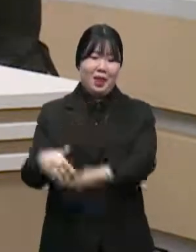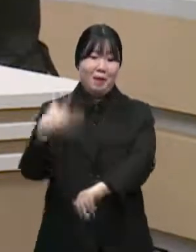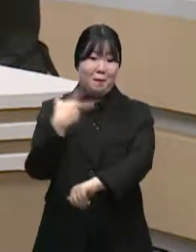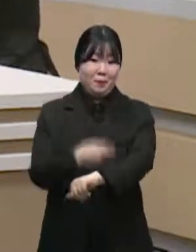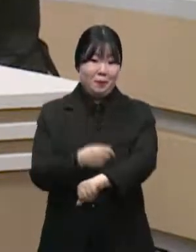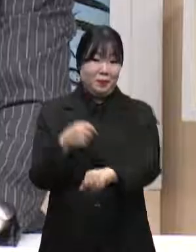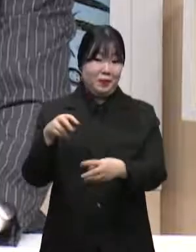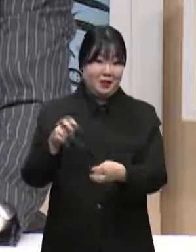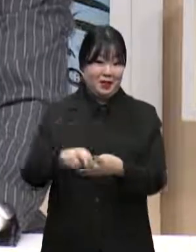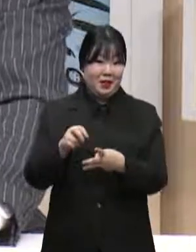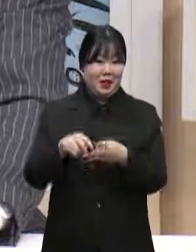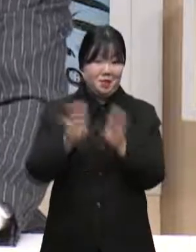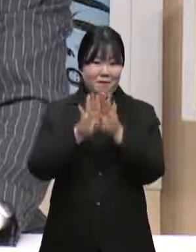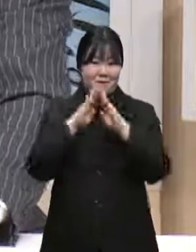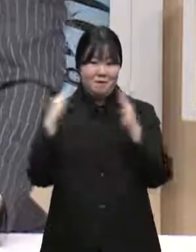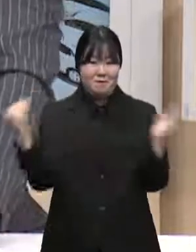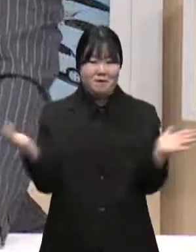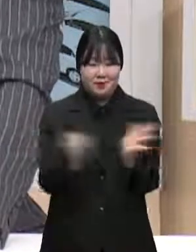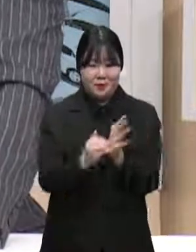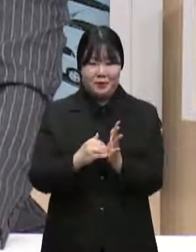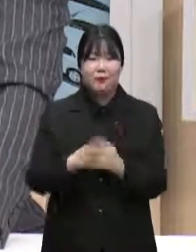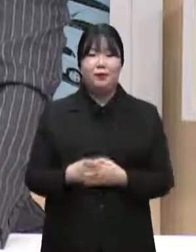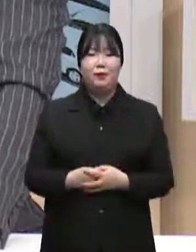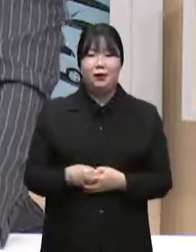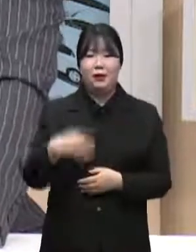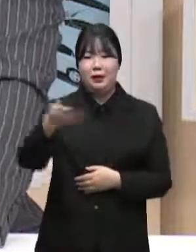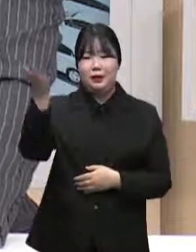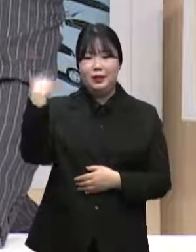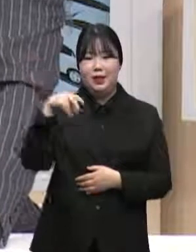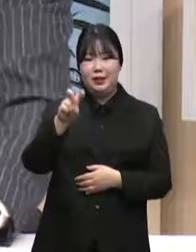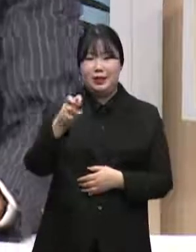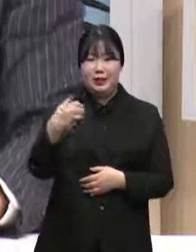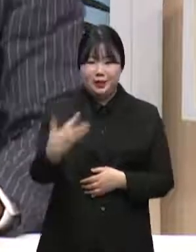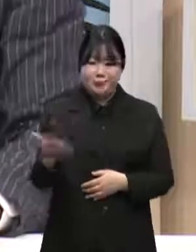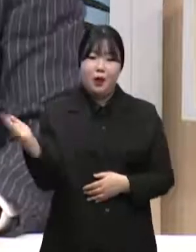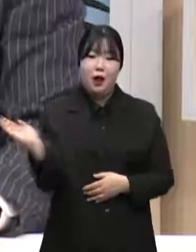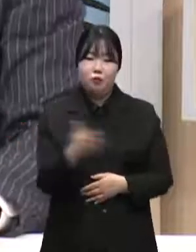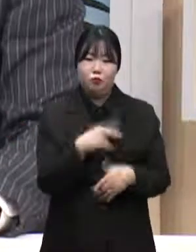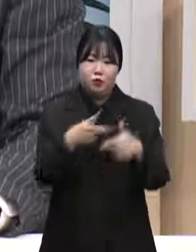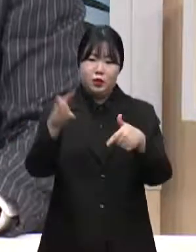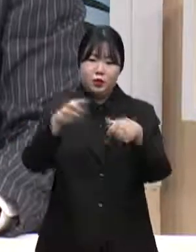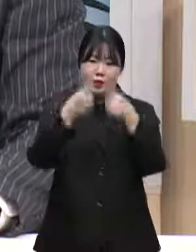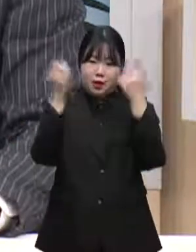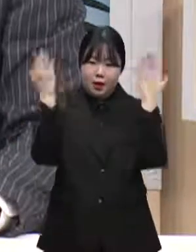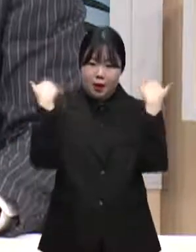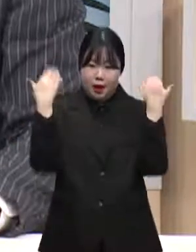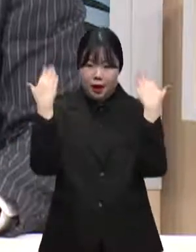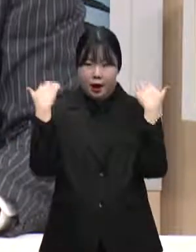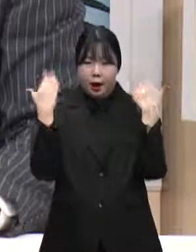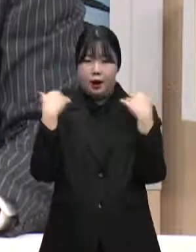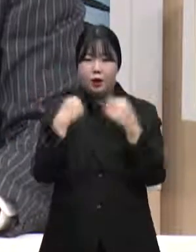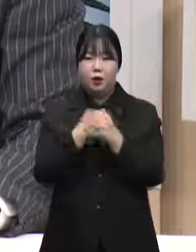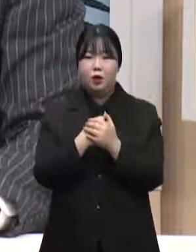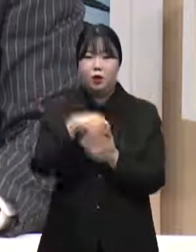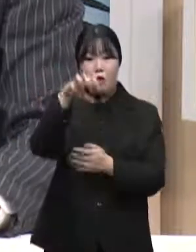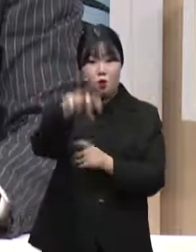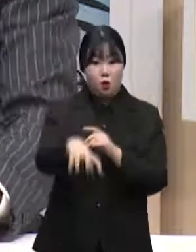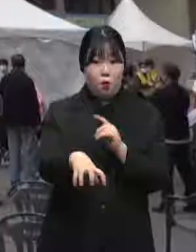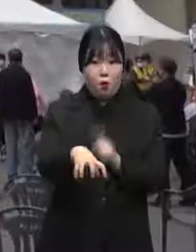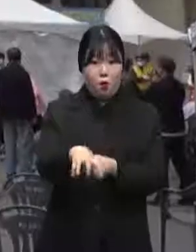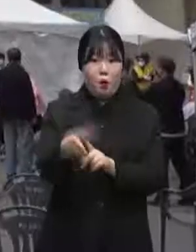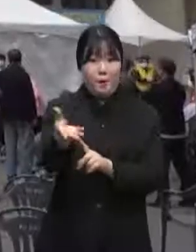드디어 문을 열게 되었습니다 지난 28일부터 인천대학교 제물포 캠퍼스 예체능 관에서